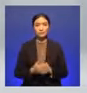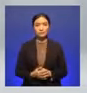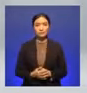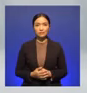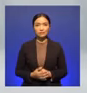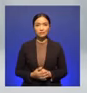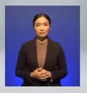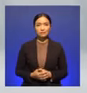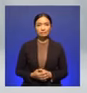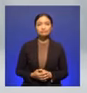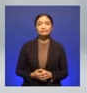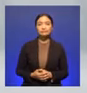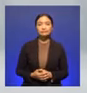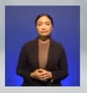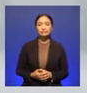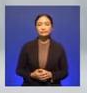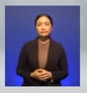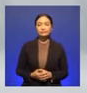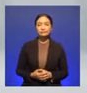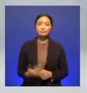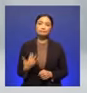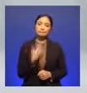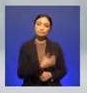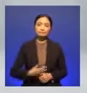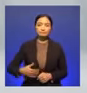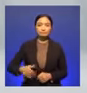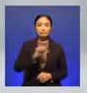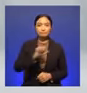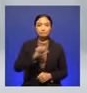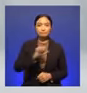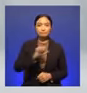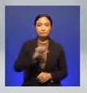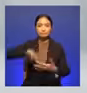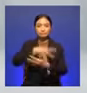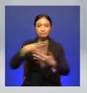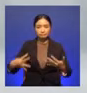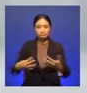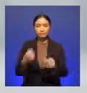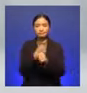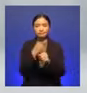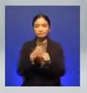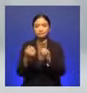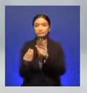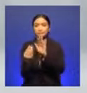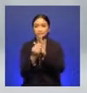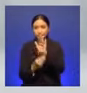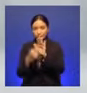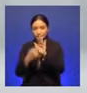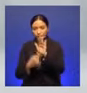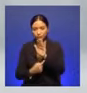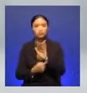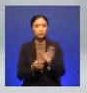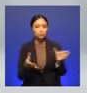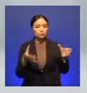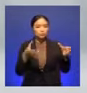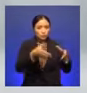ของสสส.เนี่ยอาจจะเป็นการเจาะเข้าไปที่คนทุกคน